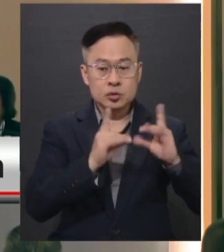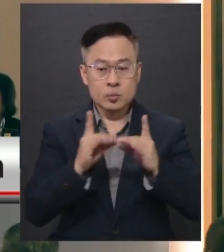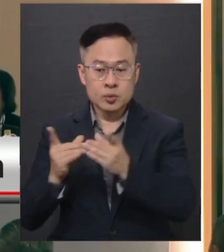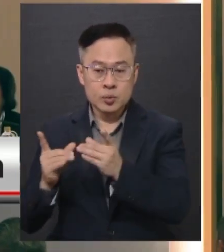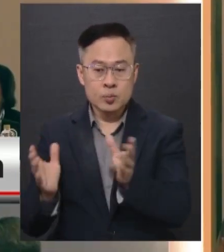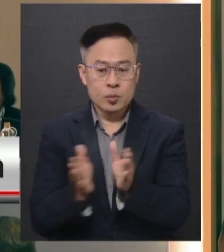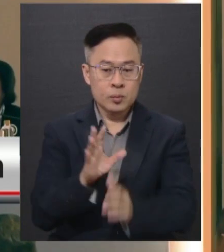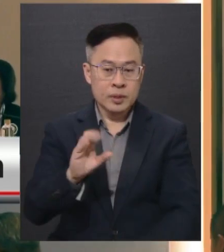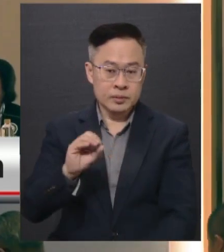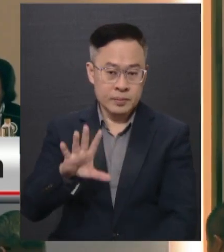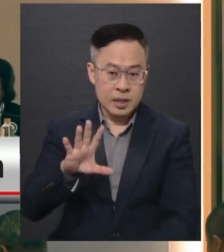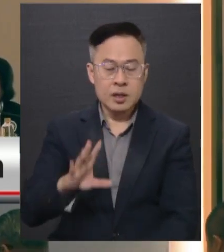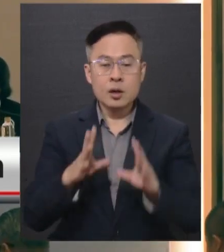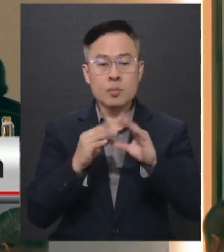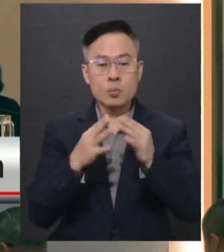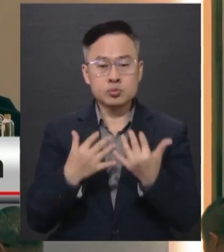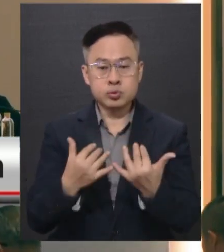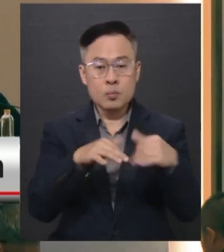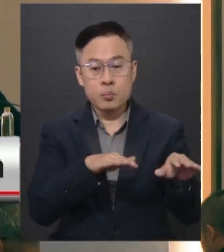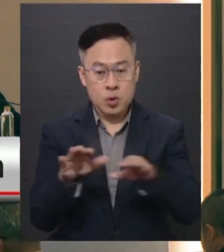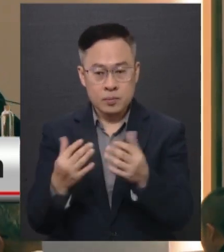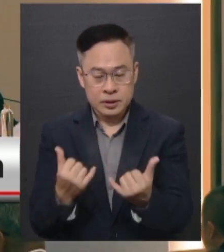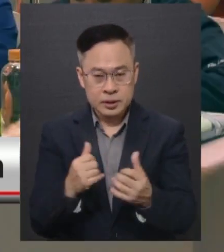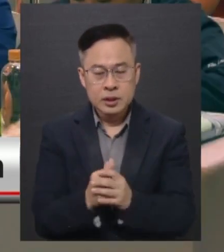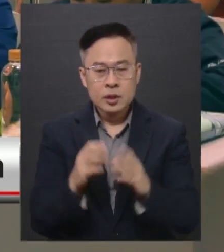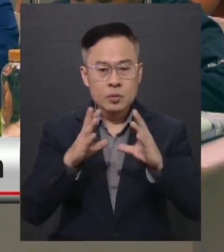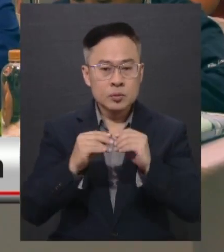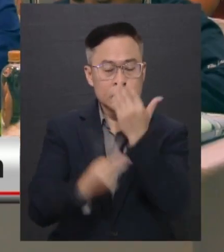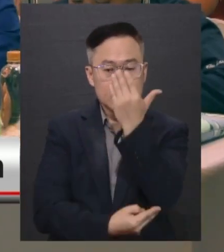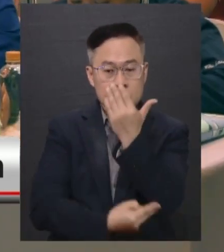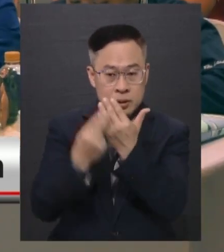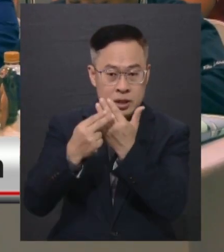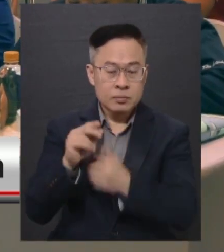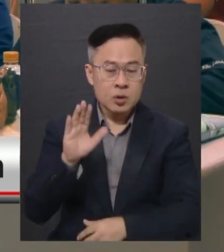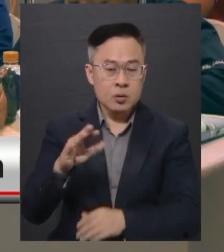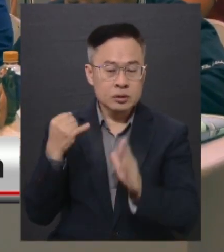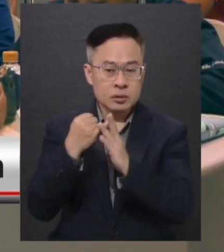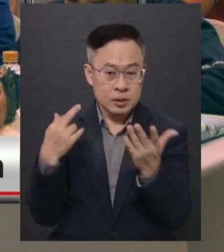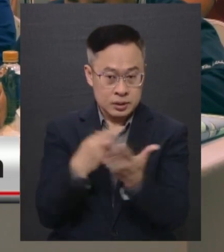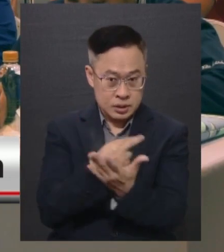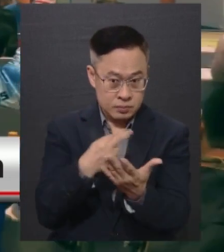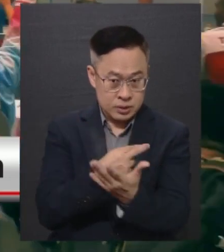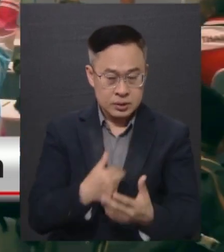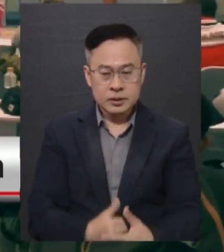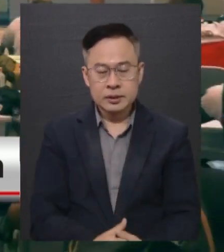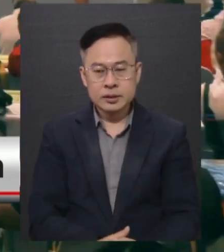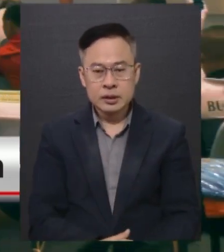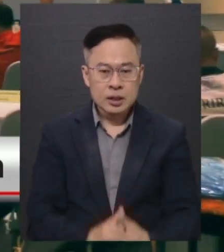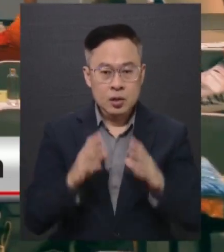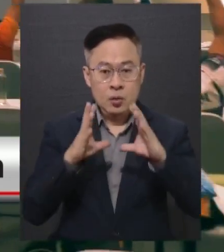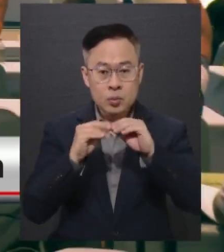กของสมาคมเข้าร่วมโดยพร้อมเพียงกันค่ะแล้วก็ประชุมกันที่โรงแรมโฮเทลวิสมาราชบุรีค่ะโดยใน